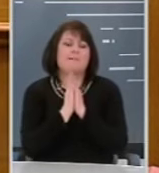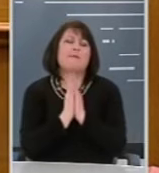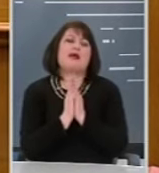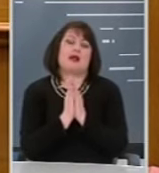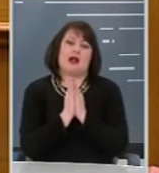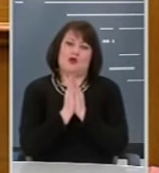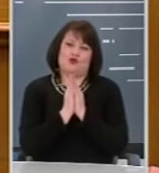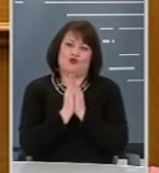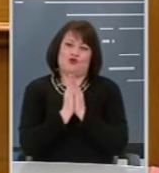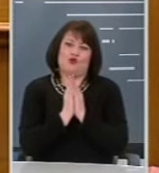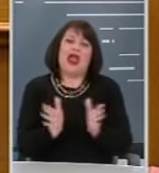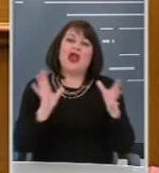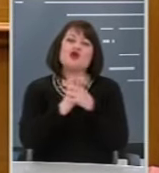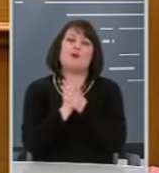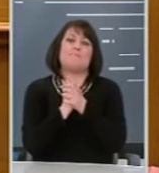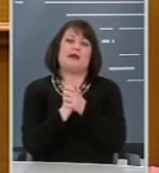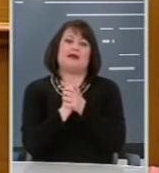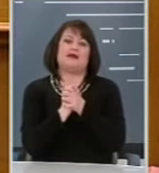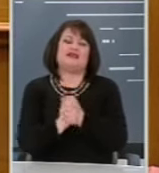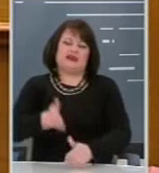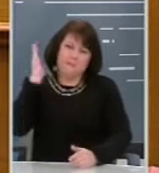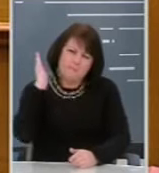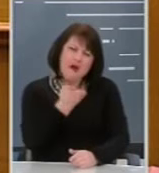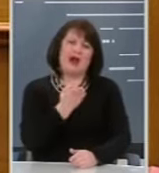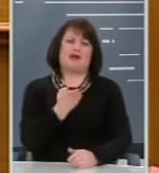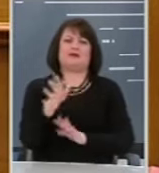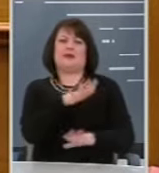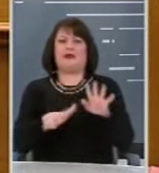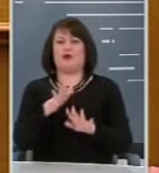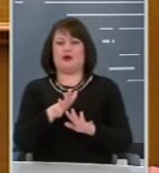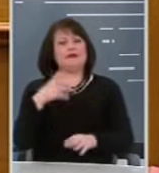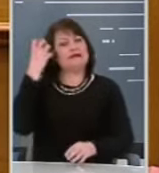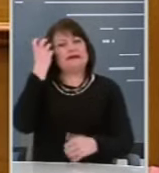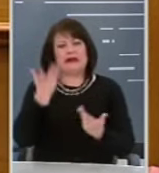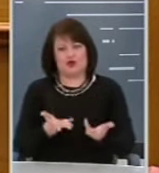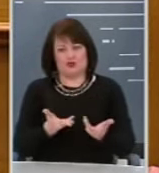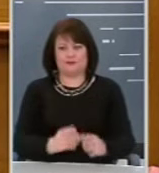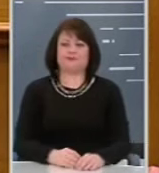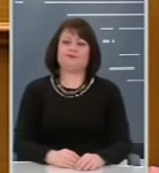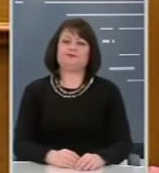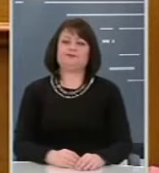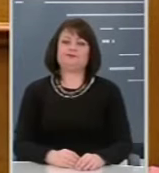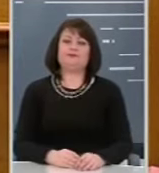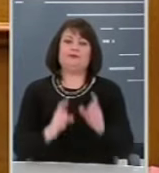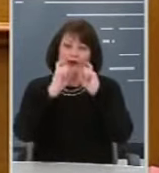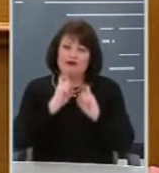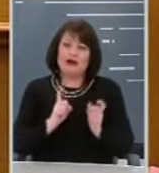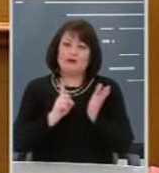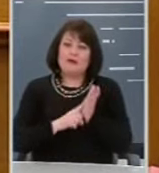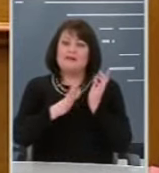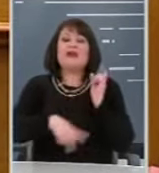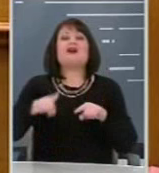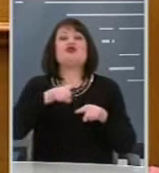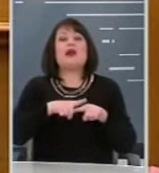κάνω να ενωθούν και να της δώσουν τη χαριστική βολή και τι εννοώ κυρίες και κύριοι οφείλουμε στον ελληνικό